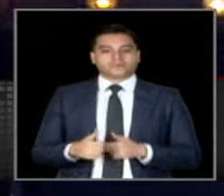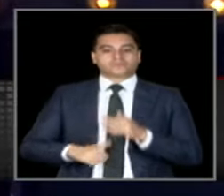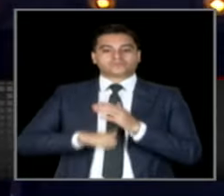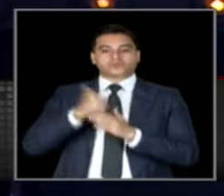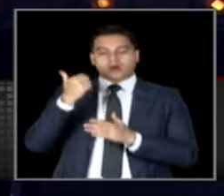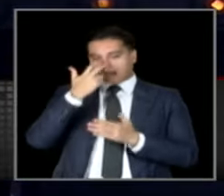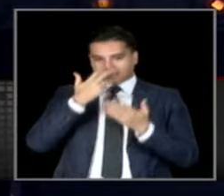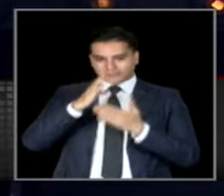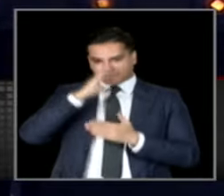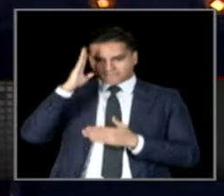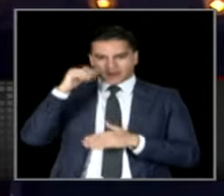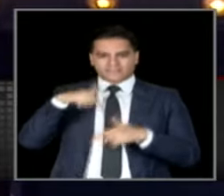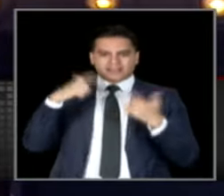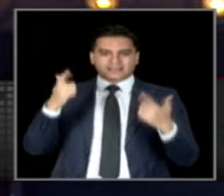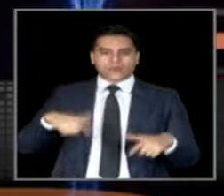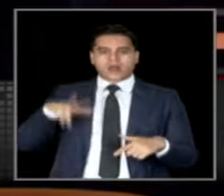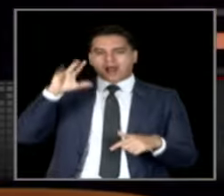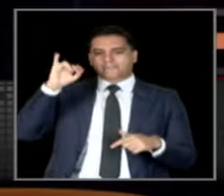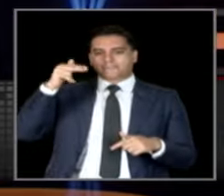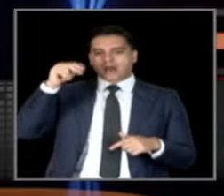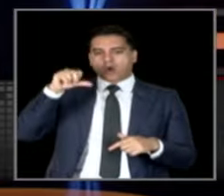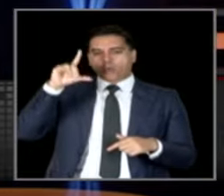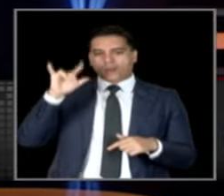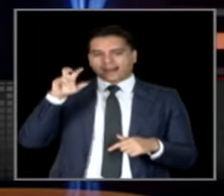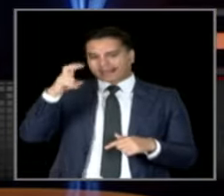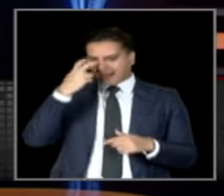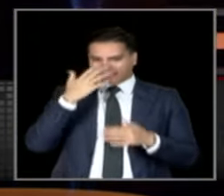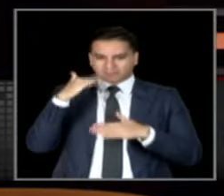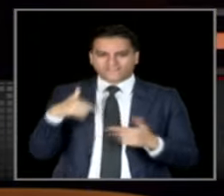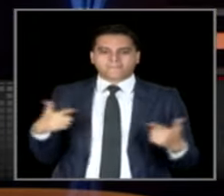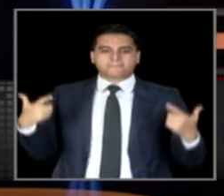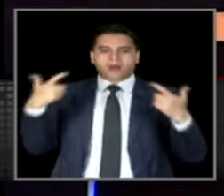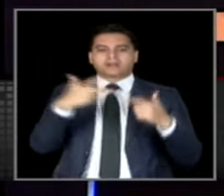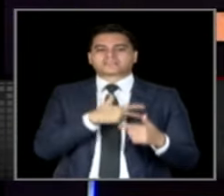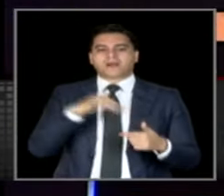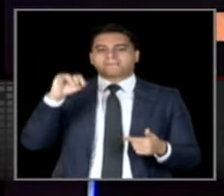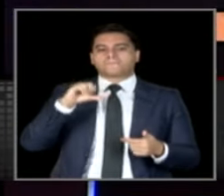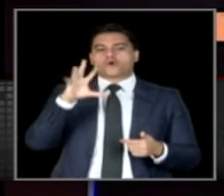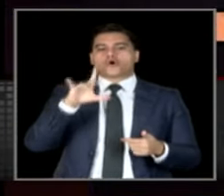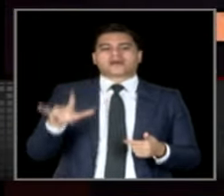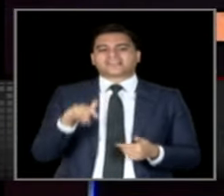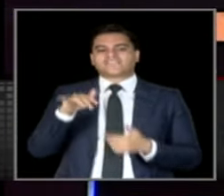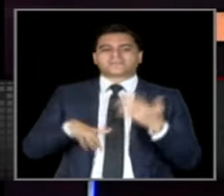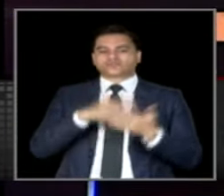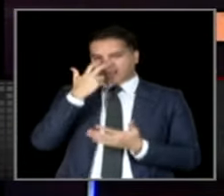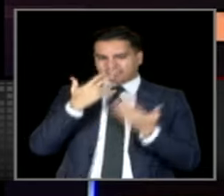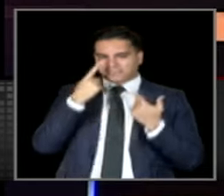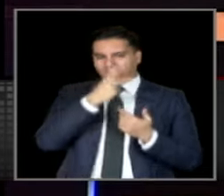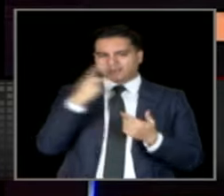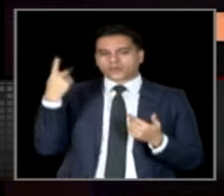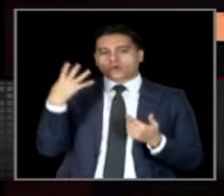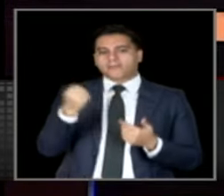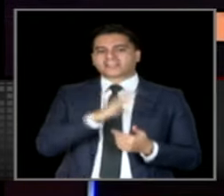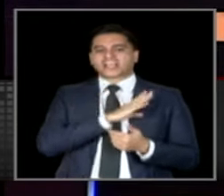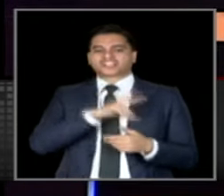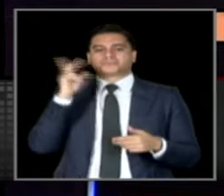انتصرت الإمبراطورية المغولية في معركة موي عام 1241 ميلادياً على أحد